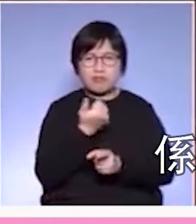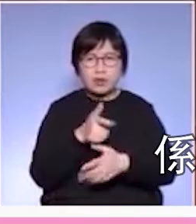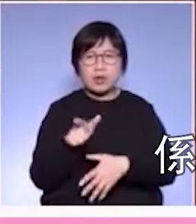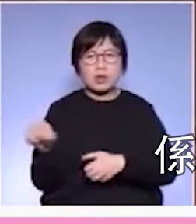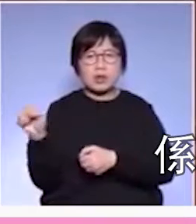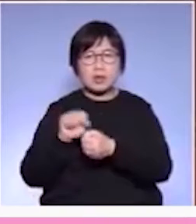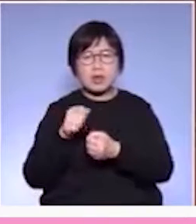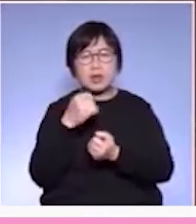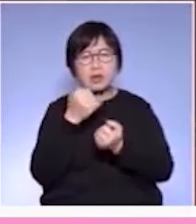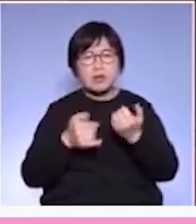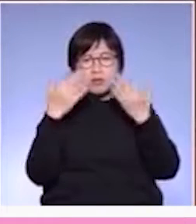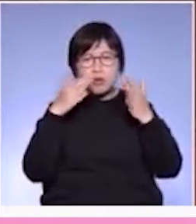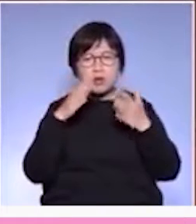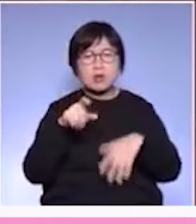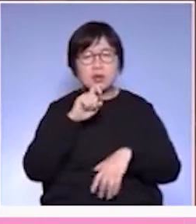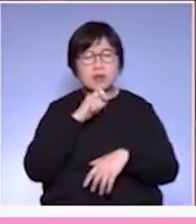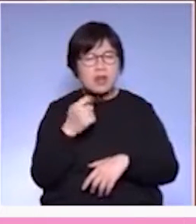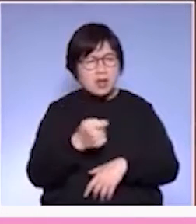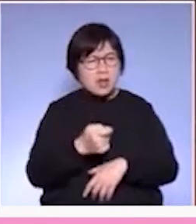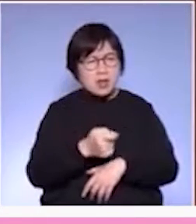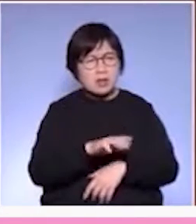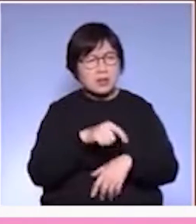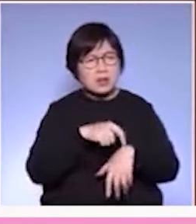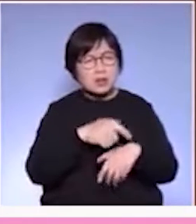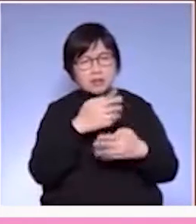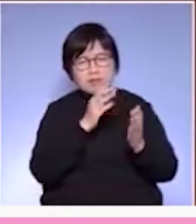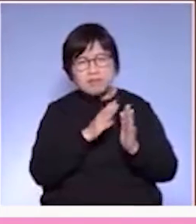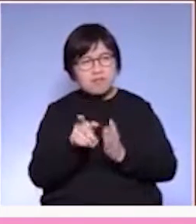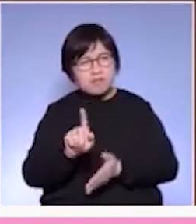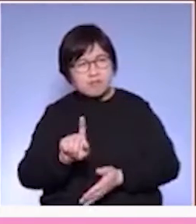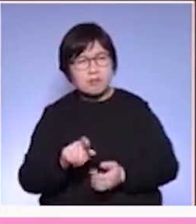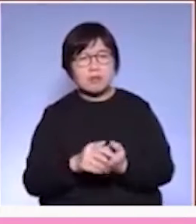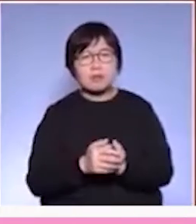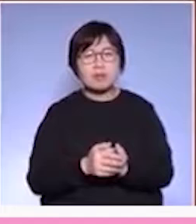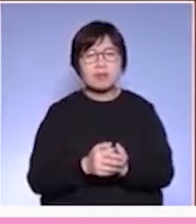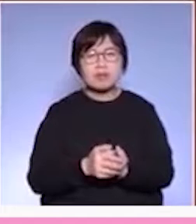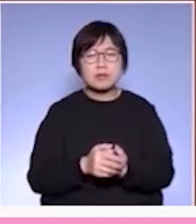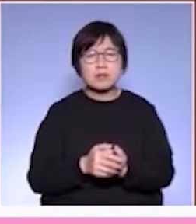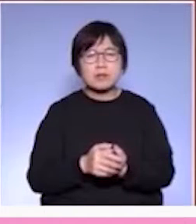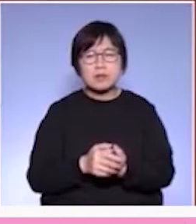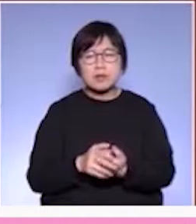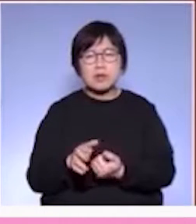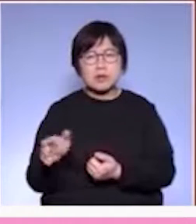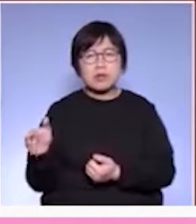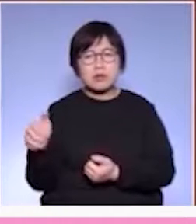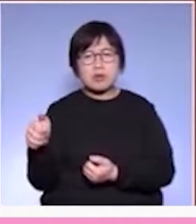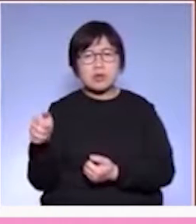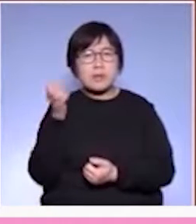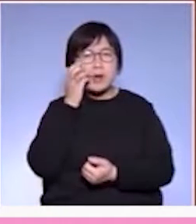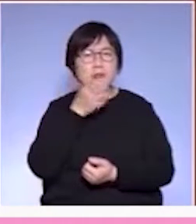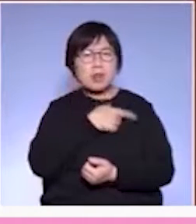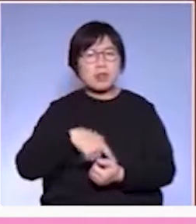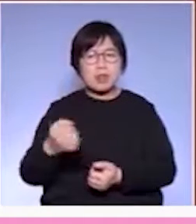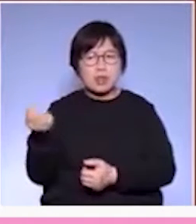个检讨嗰度咧，系尽快进行？有冇时间表咧？ 特首， 多谢麦美娟议员嘅提